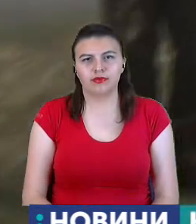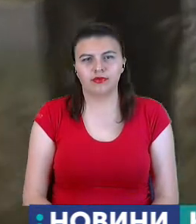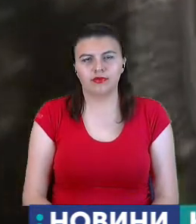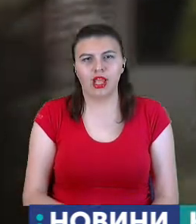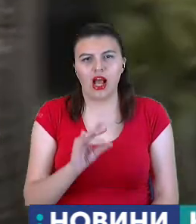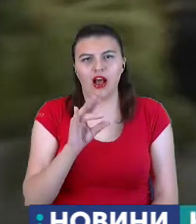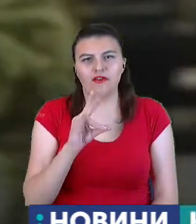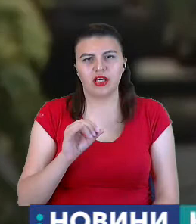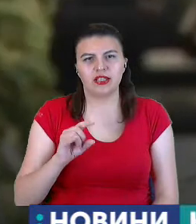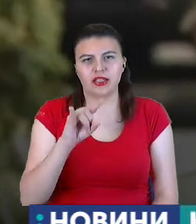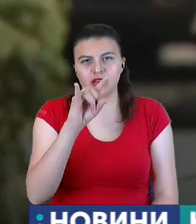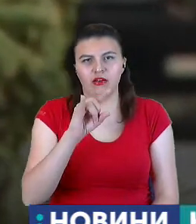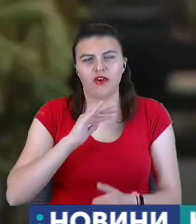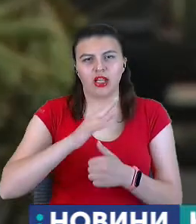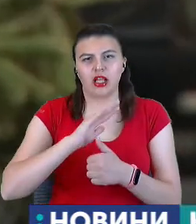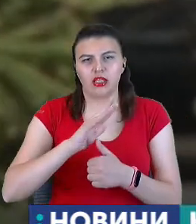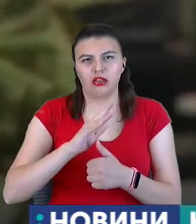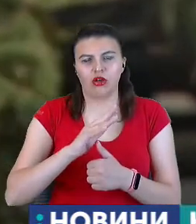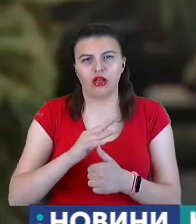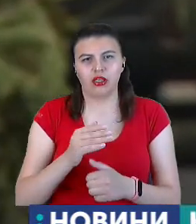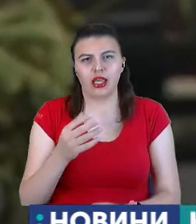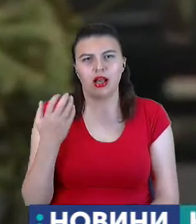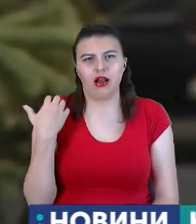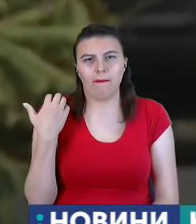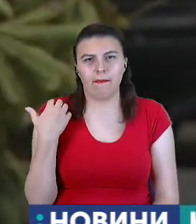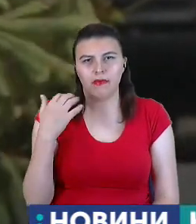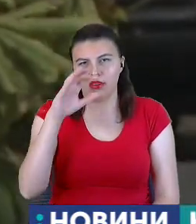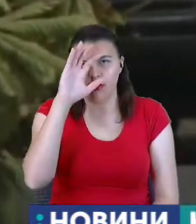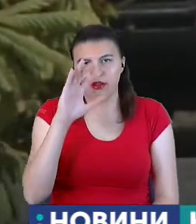Авіаційний технік вертолітної ланки капітан Ігор Грішин.